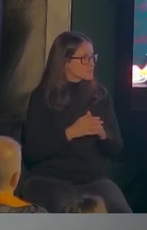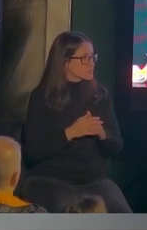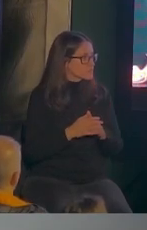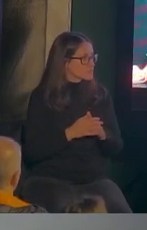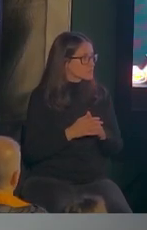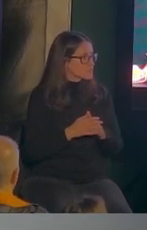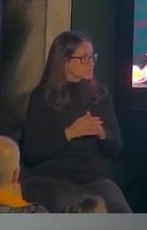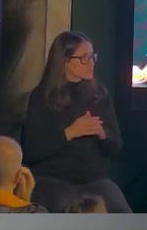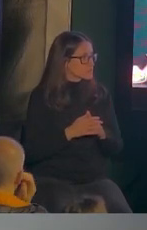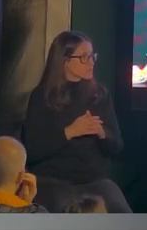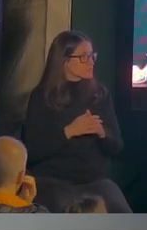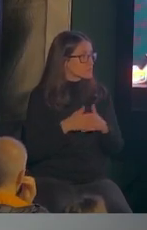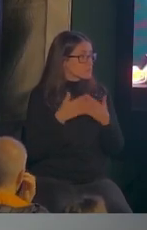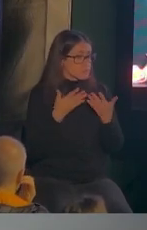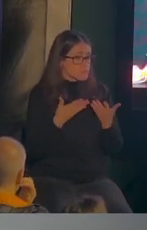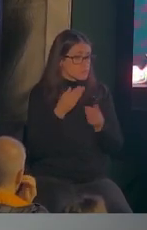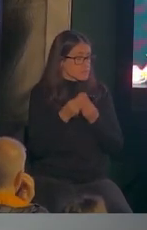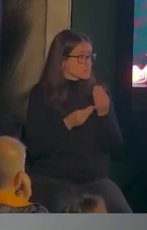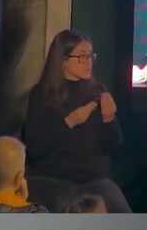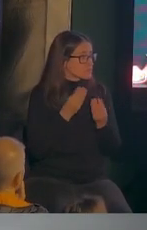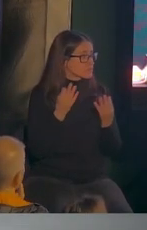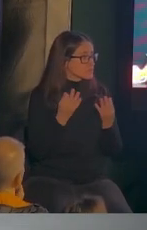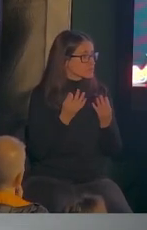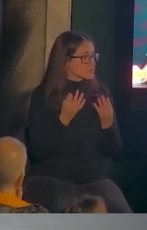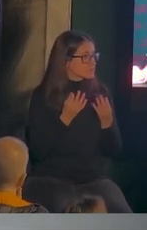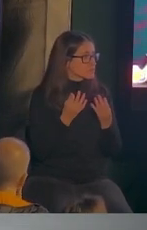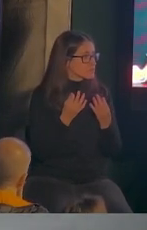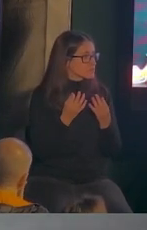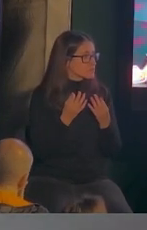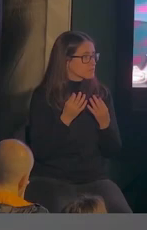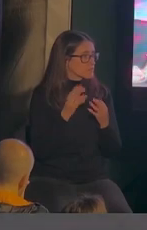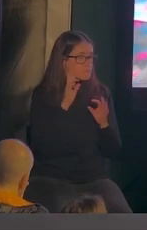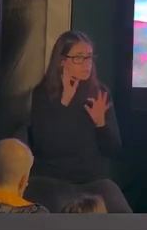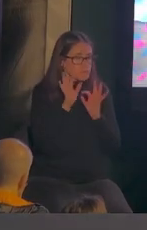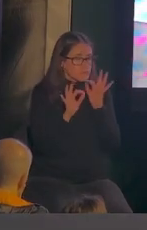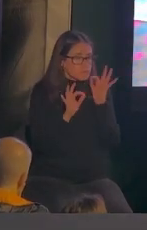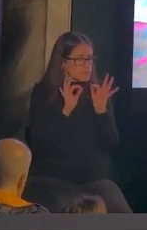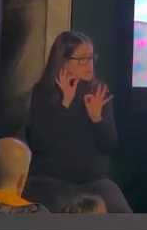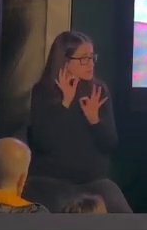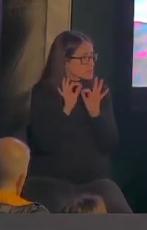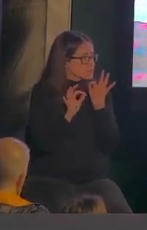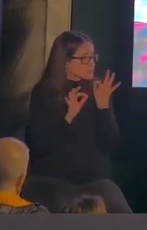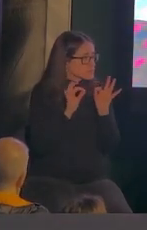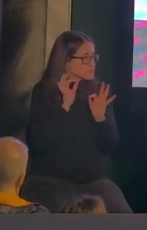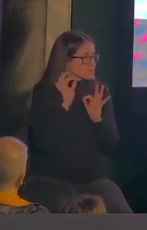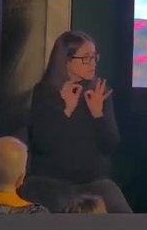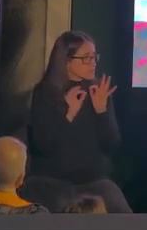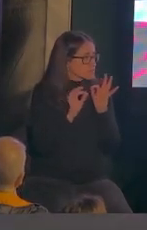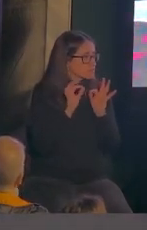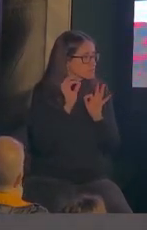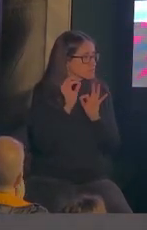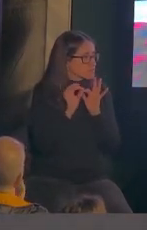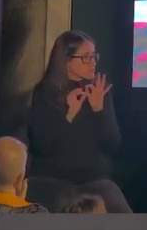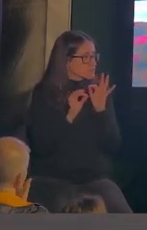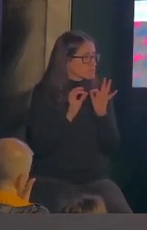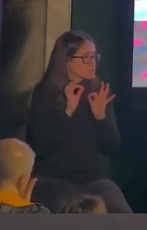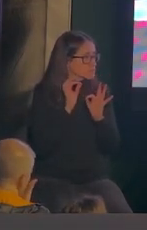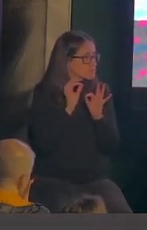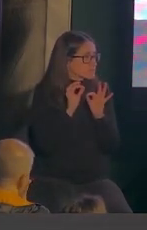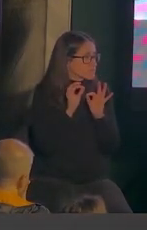massa. I ara el que faig és, amb cuidado, molt de compte, és passar-li la forma del dit